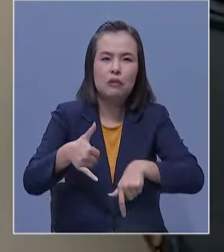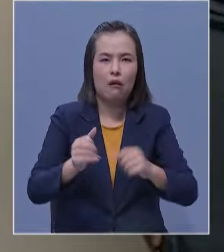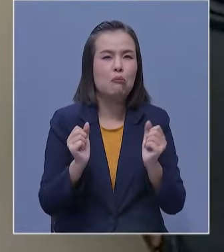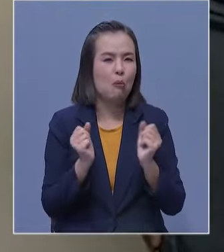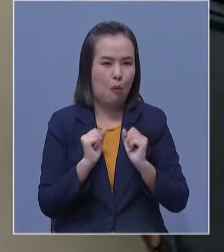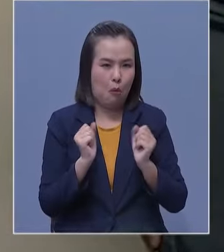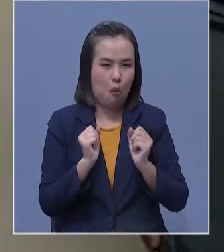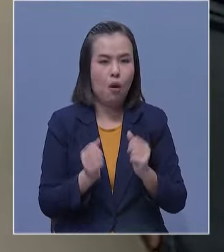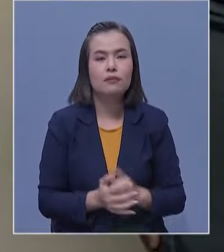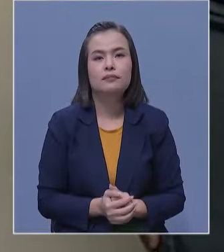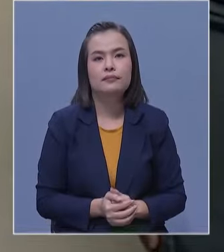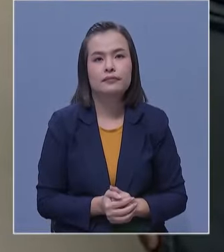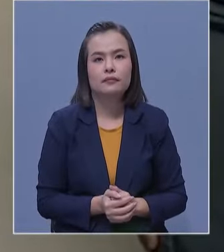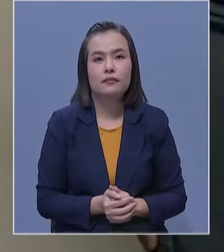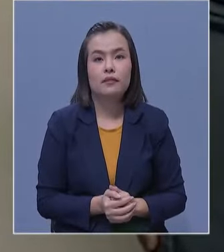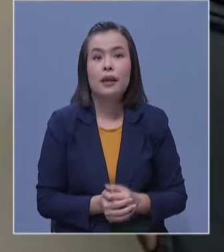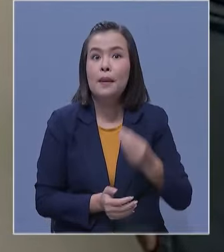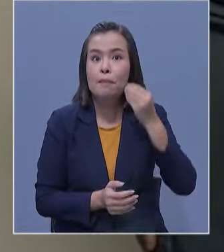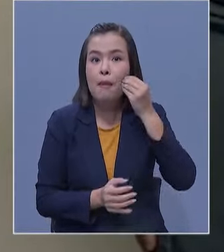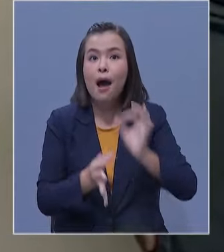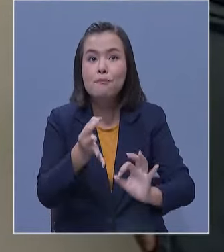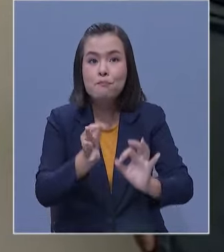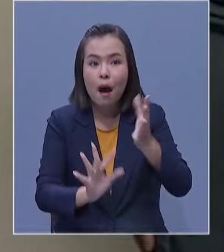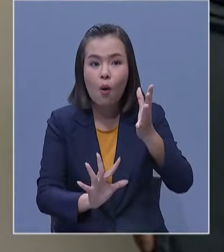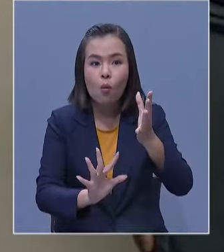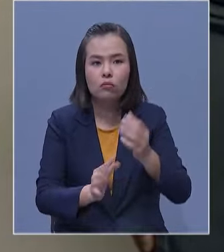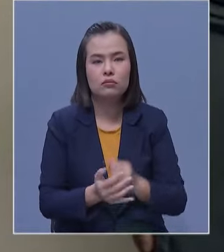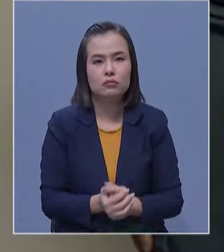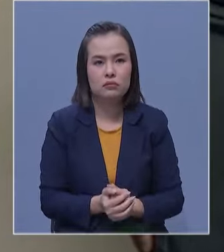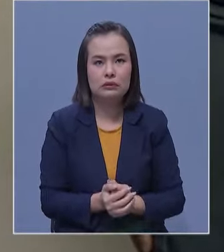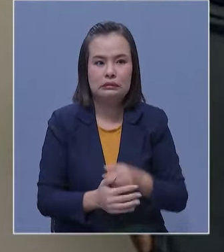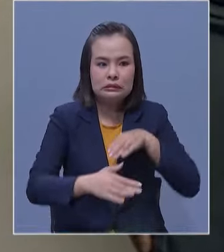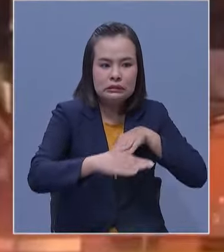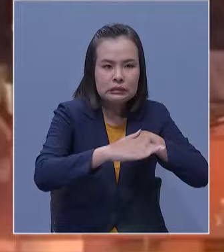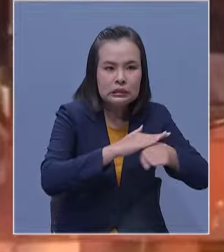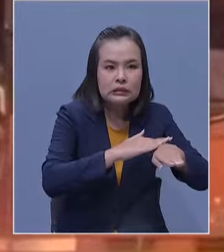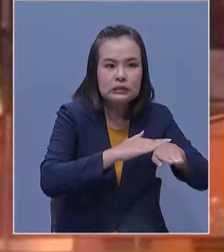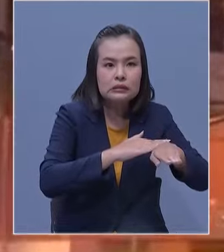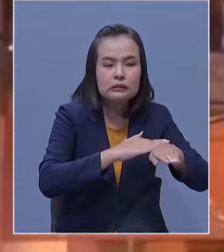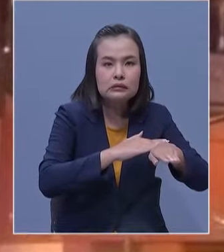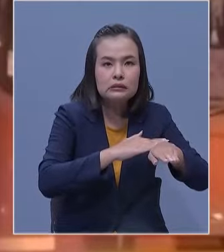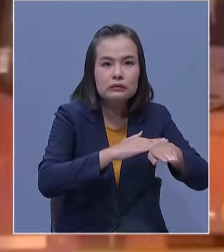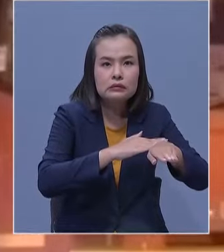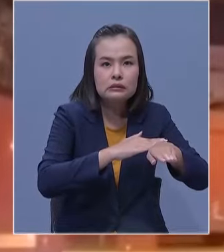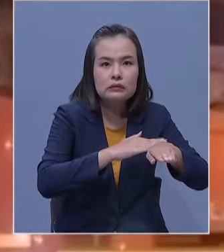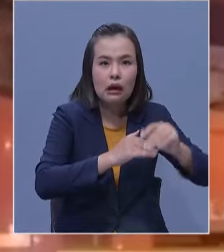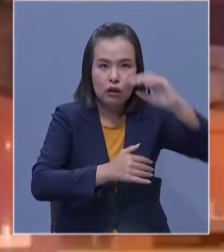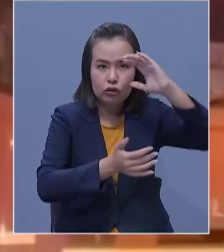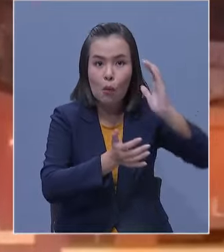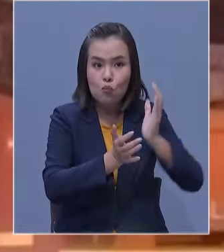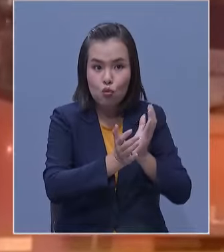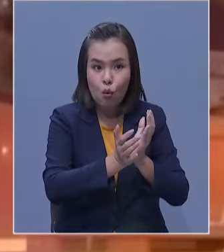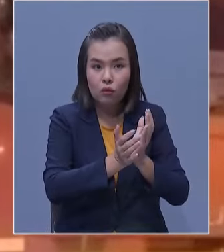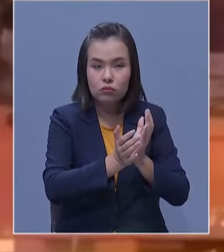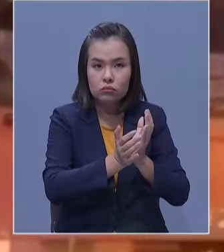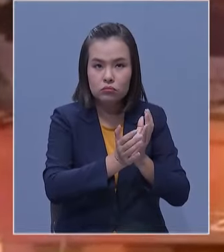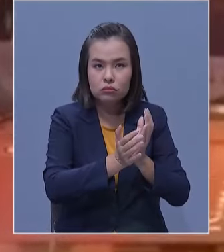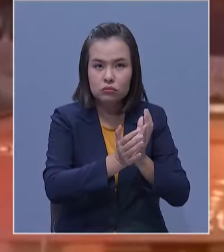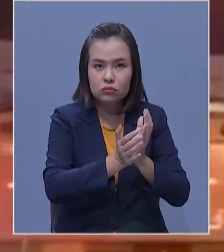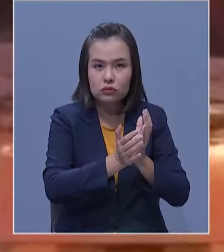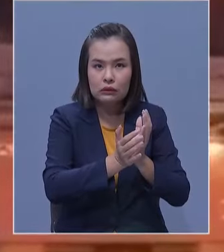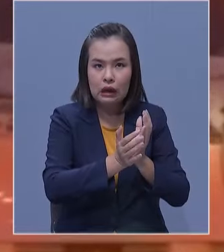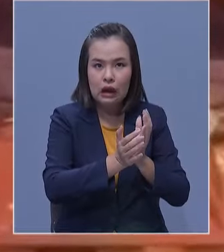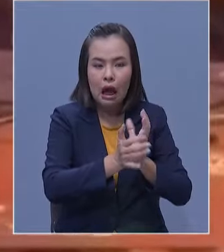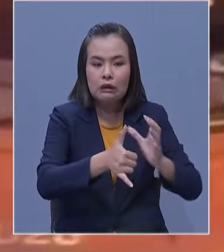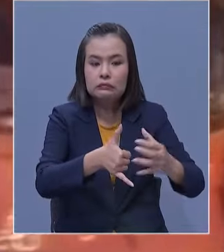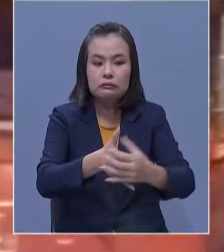กลัวทีนี้หลังจากเขาจุดไฟเผาบ้านตัวเองเขาพยายามจะหลบหนีแต่สุดท้ายเจ้าหน้าที่ตำรวจสพนาตาลตามไป